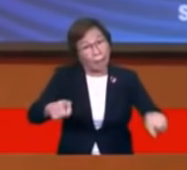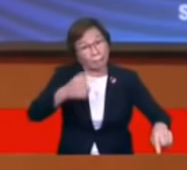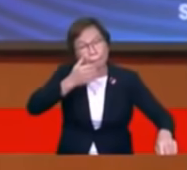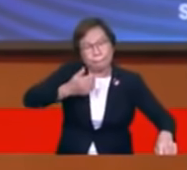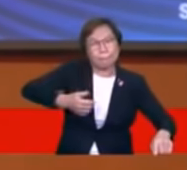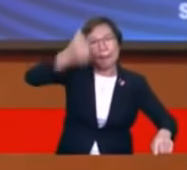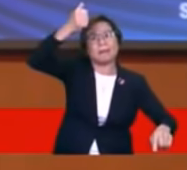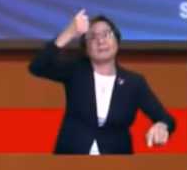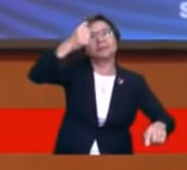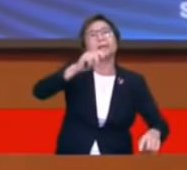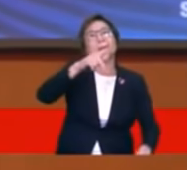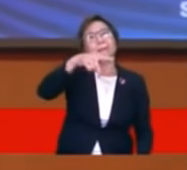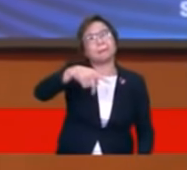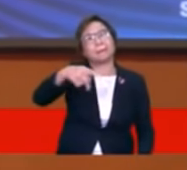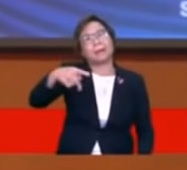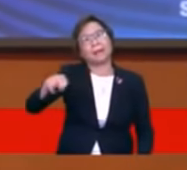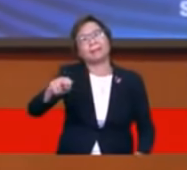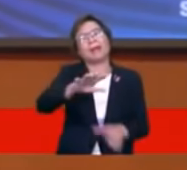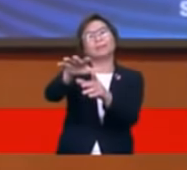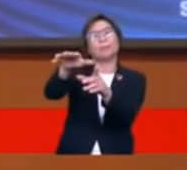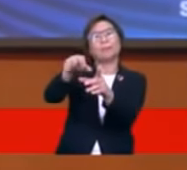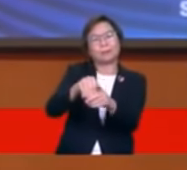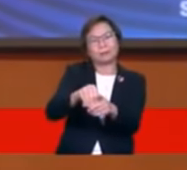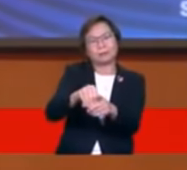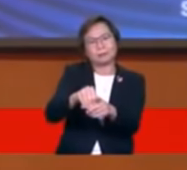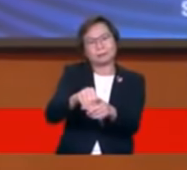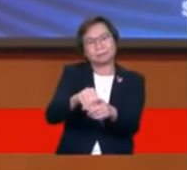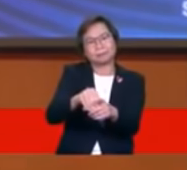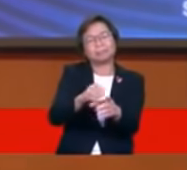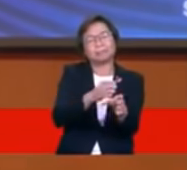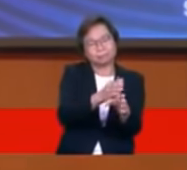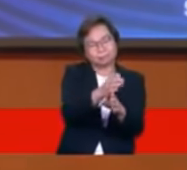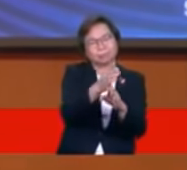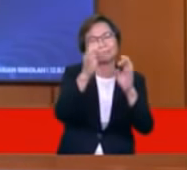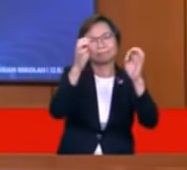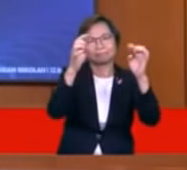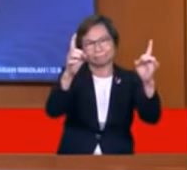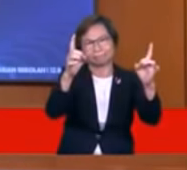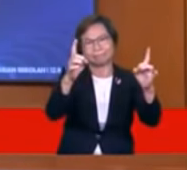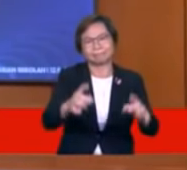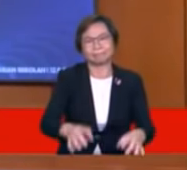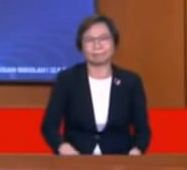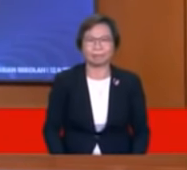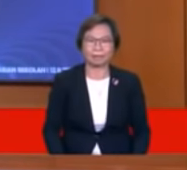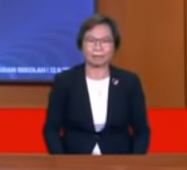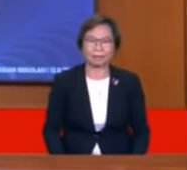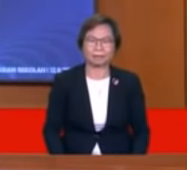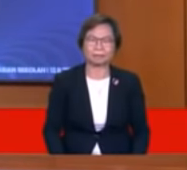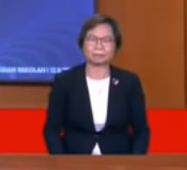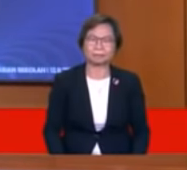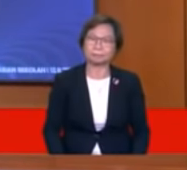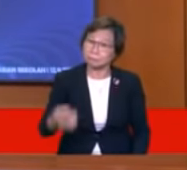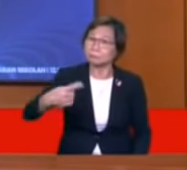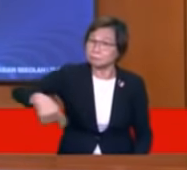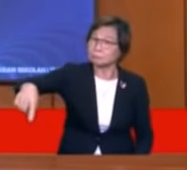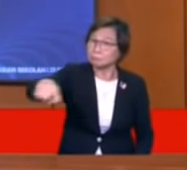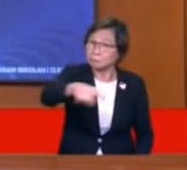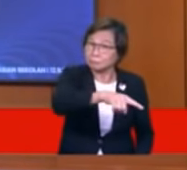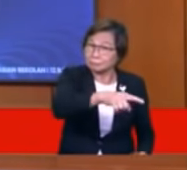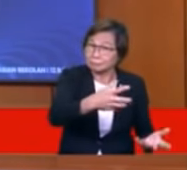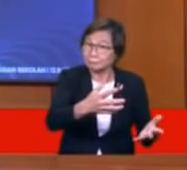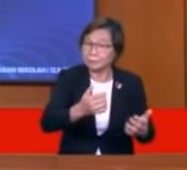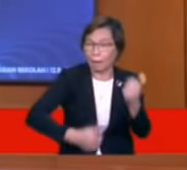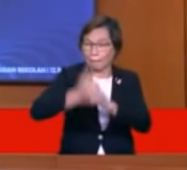negara termasuklah dalam tekstur pendidikan senyawa sekali aku yang penting